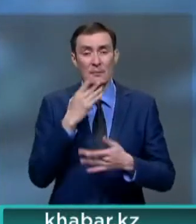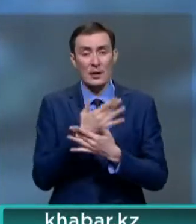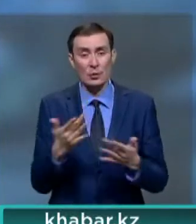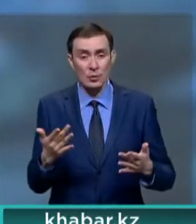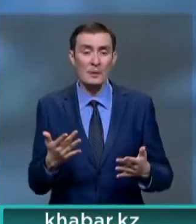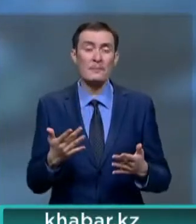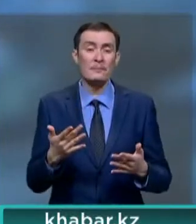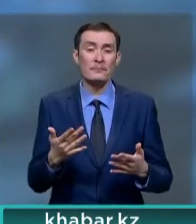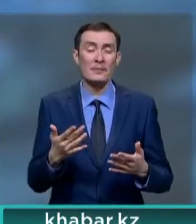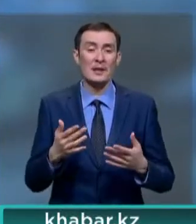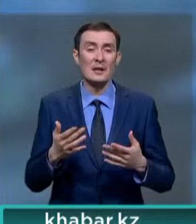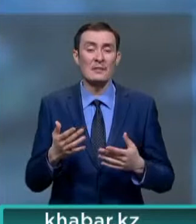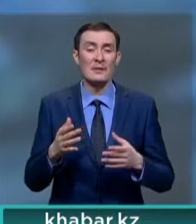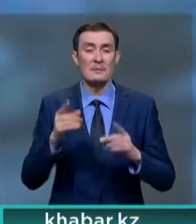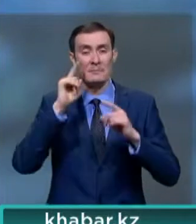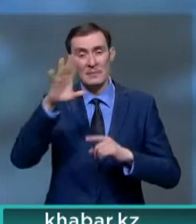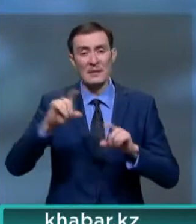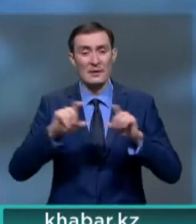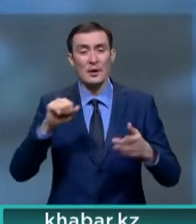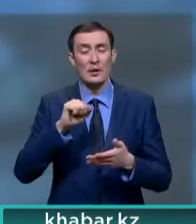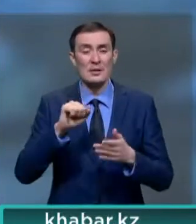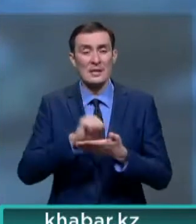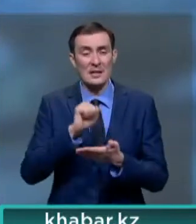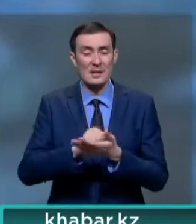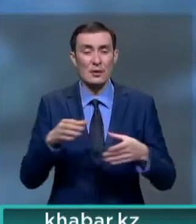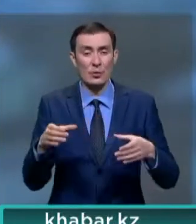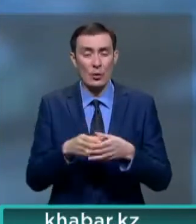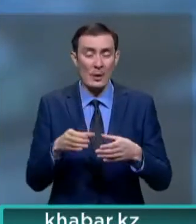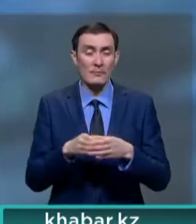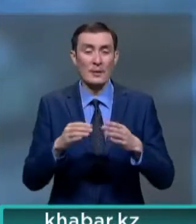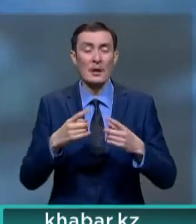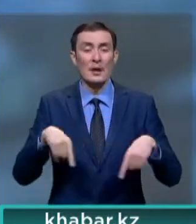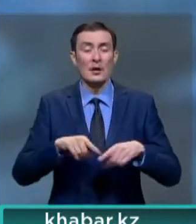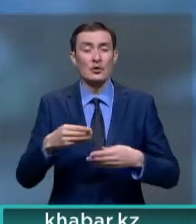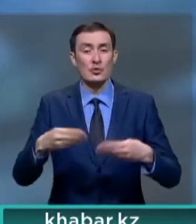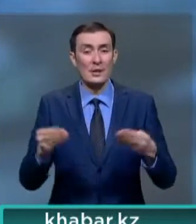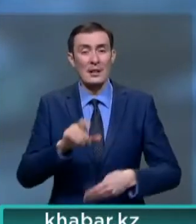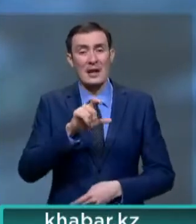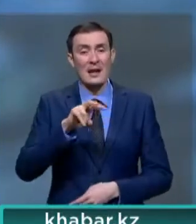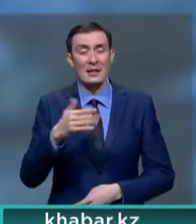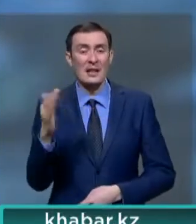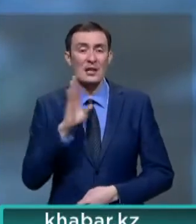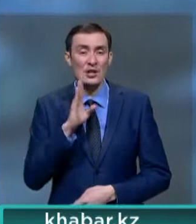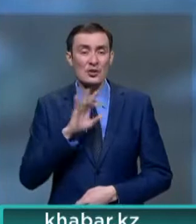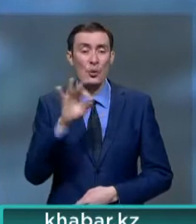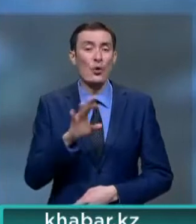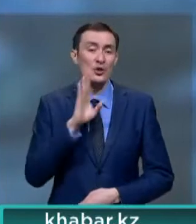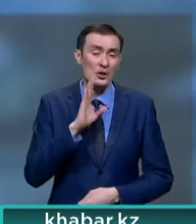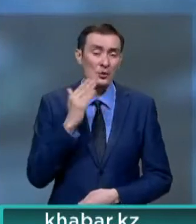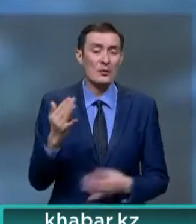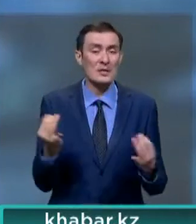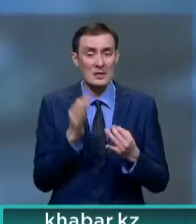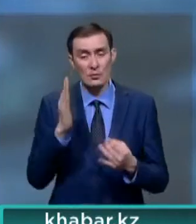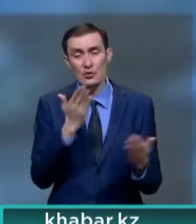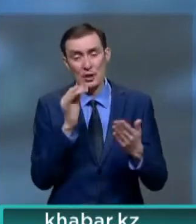продукт в семье мировых брендов издательского дома «Partners Media Group». «Эль» – журнал для женщин и о женщинах, но его интересно